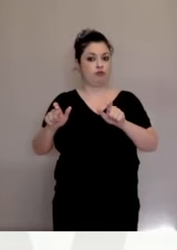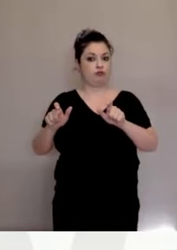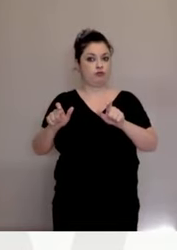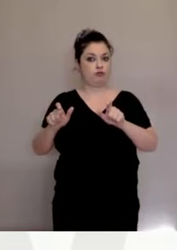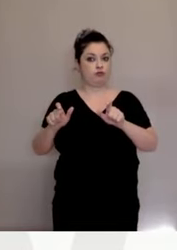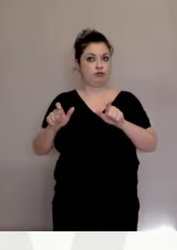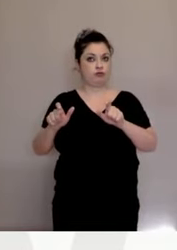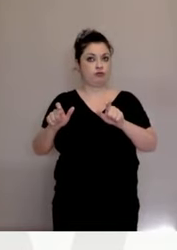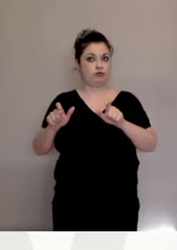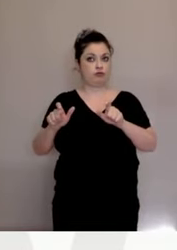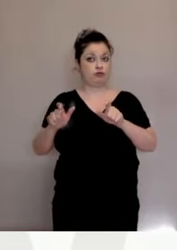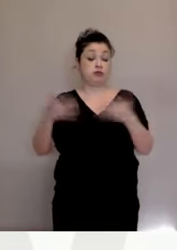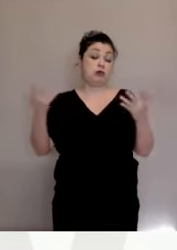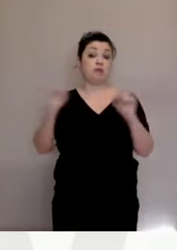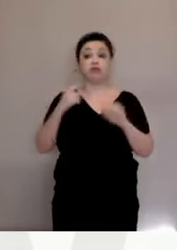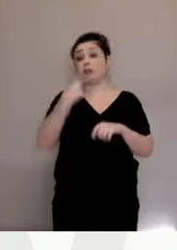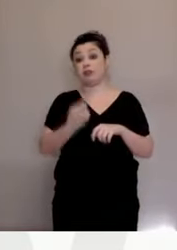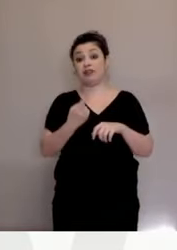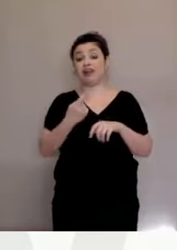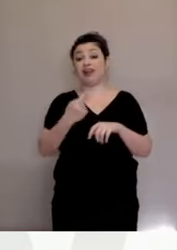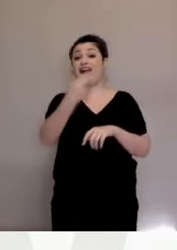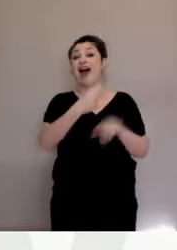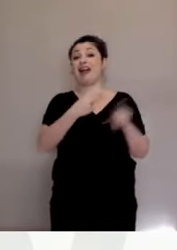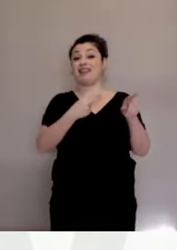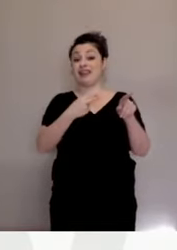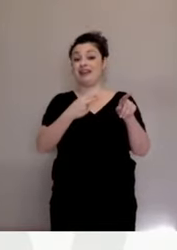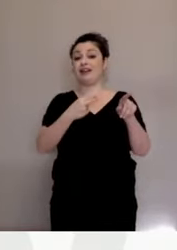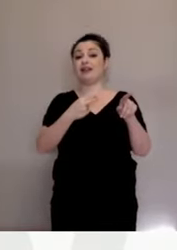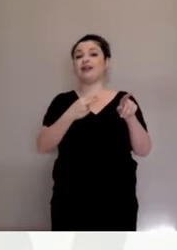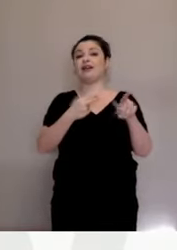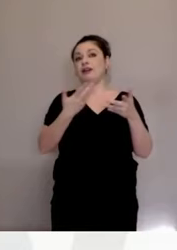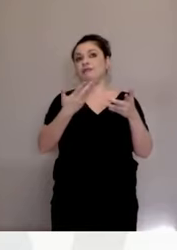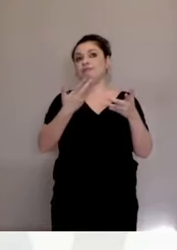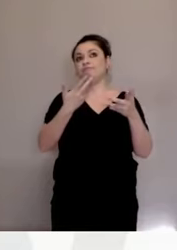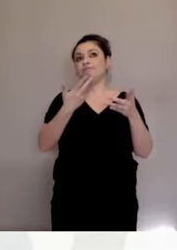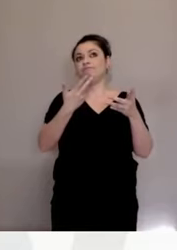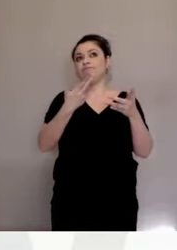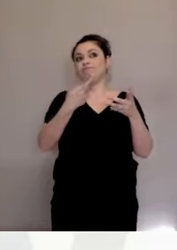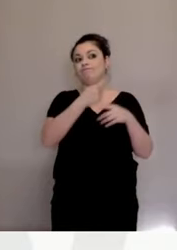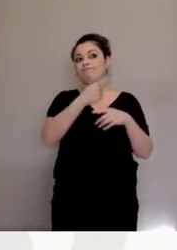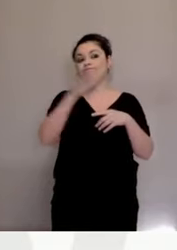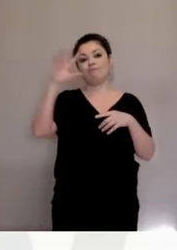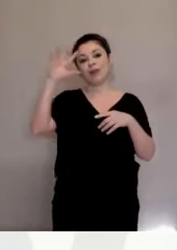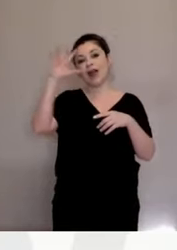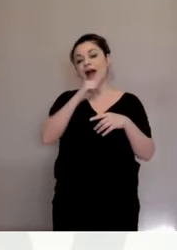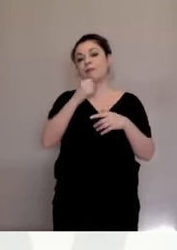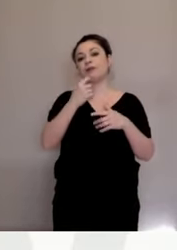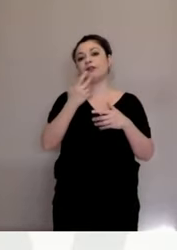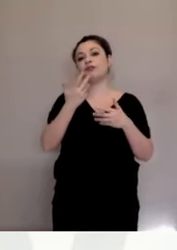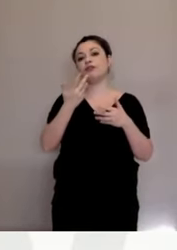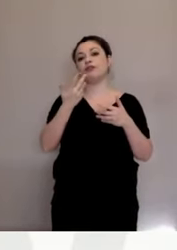certo modo possiamo dire Heidegger capisce